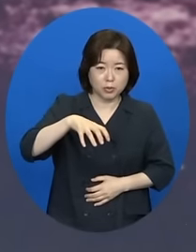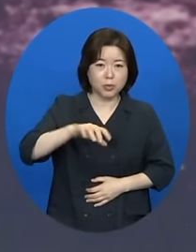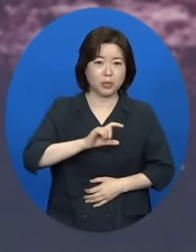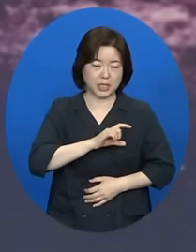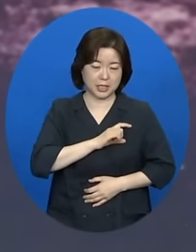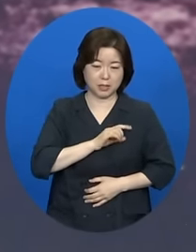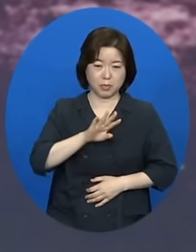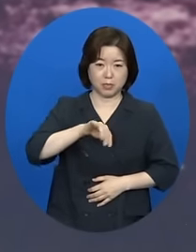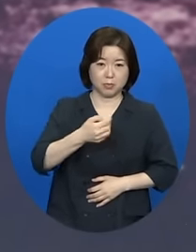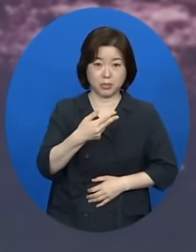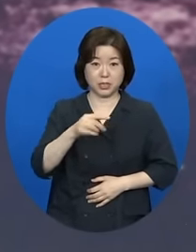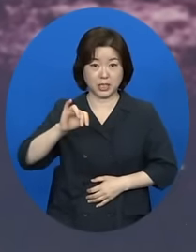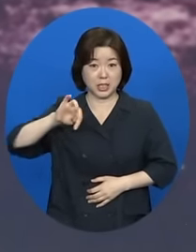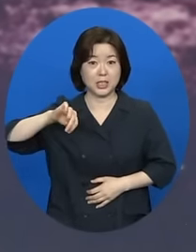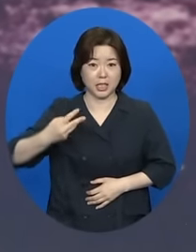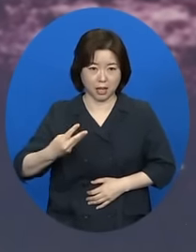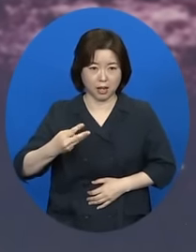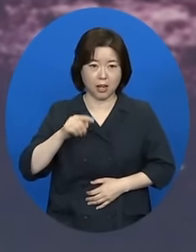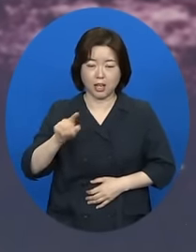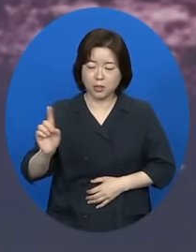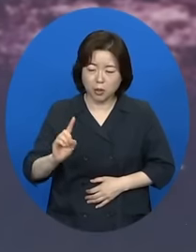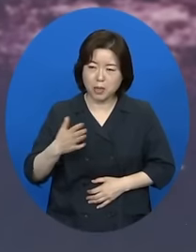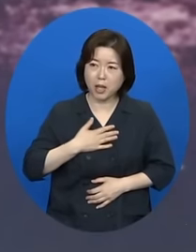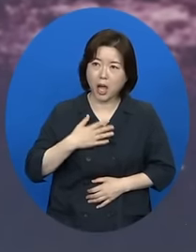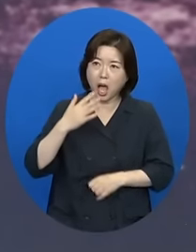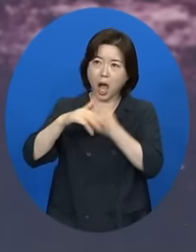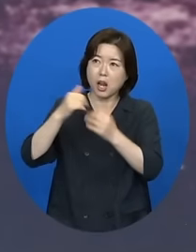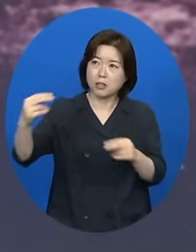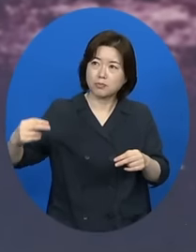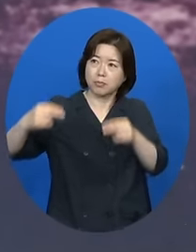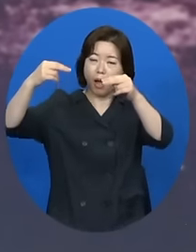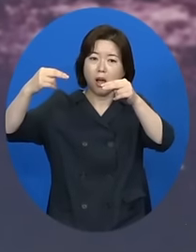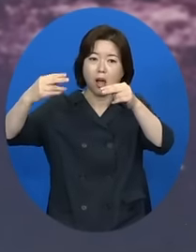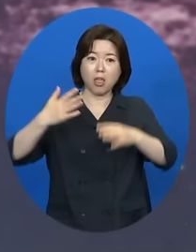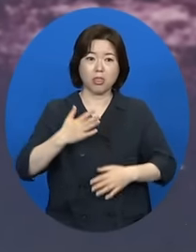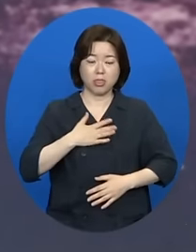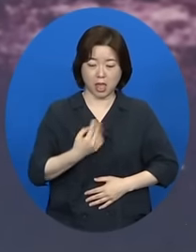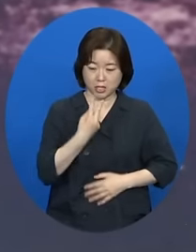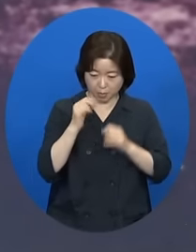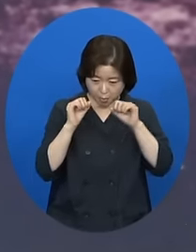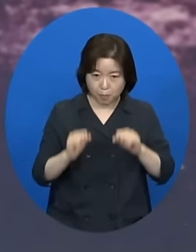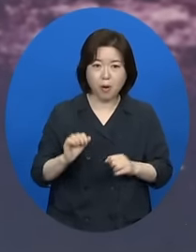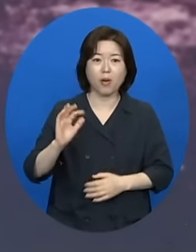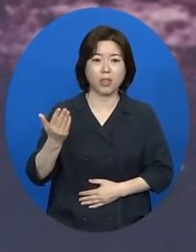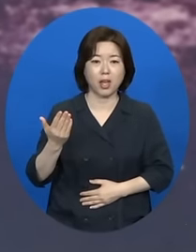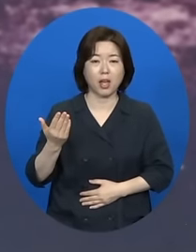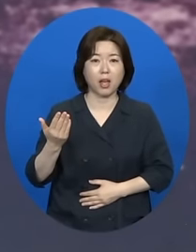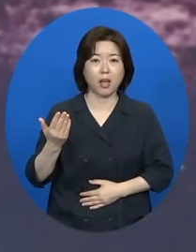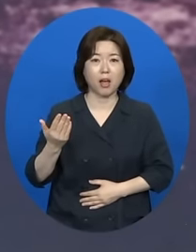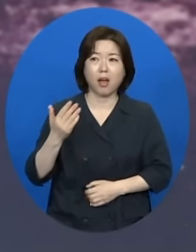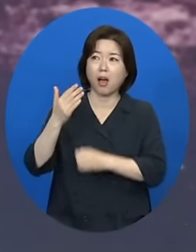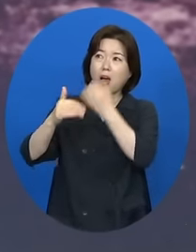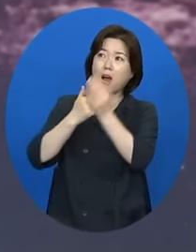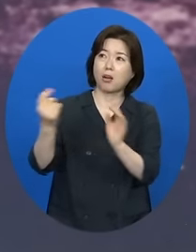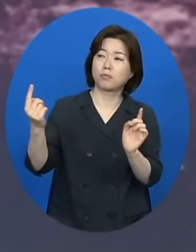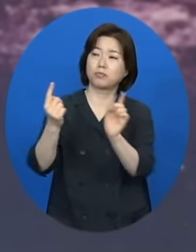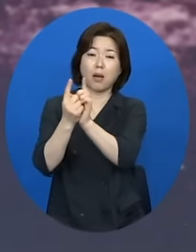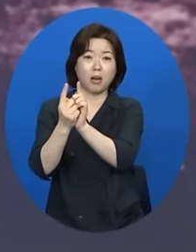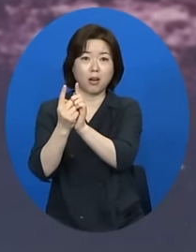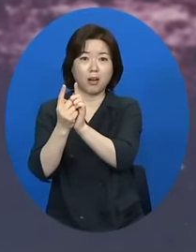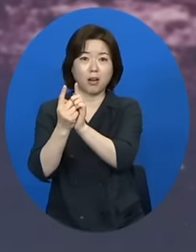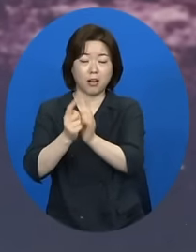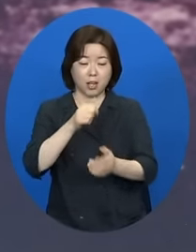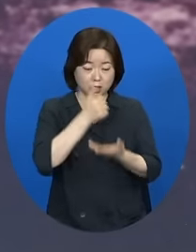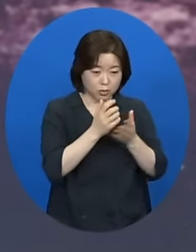하였으니 그가 이르기를 내가 하나님과 대면하여 보았으나 내 생명이 보존되었다 함이더라. 하나님을 만났는데 죄에